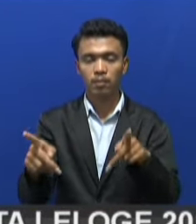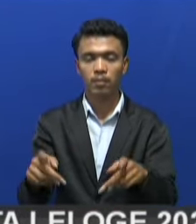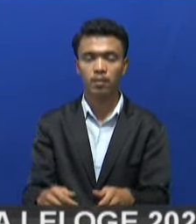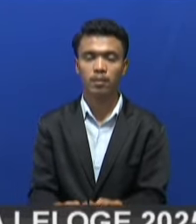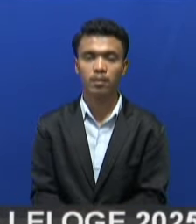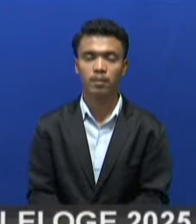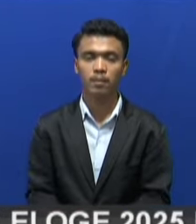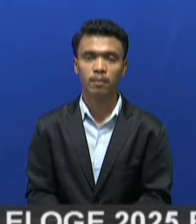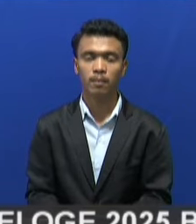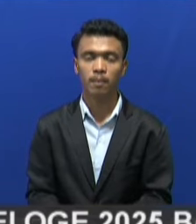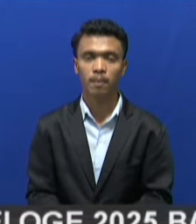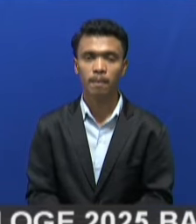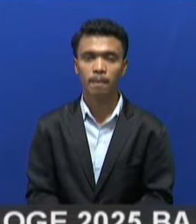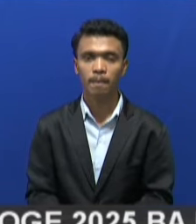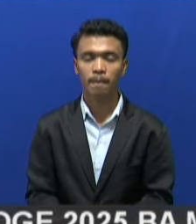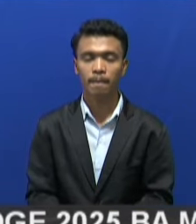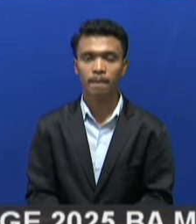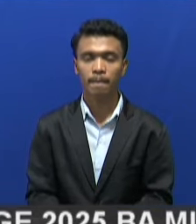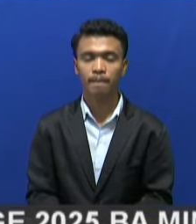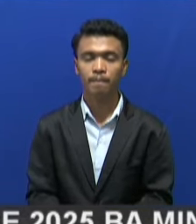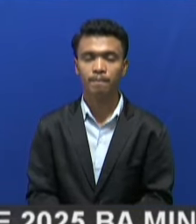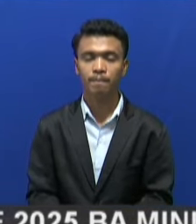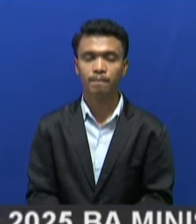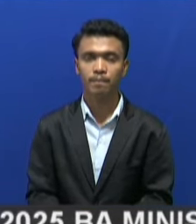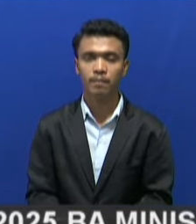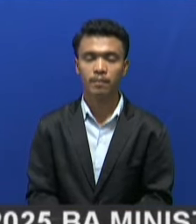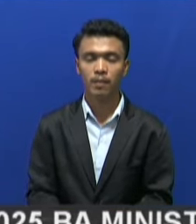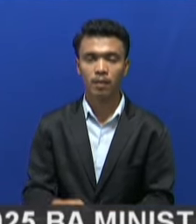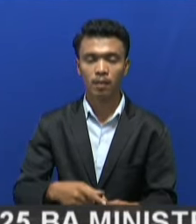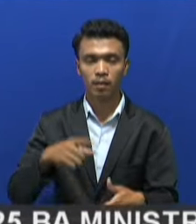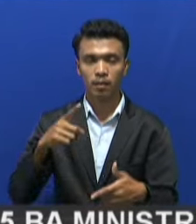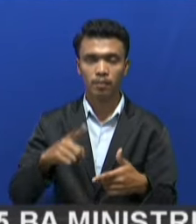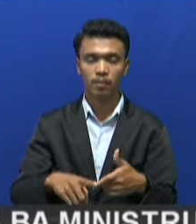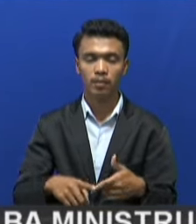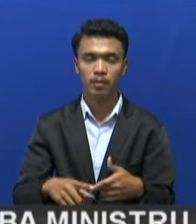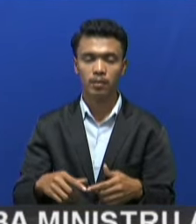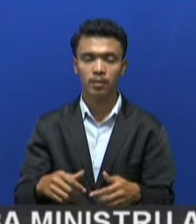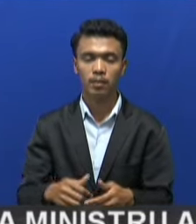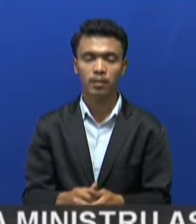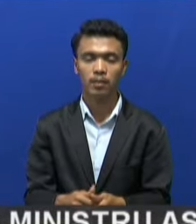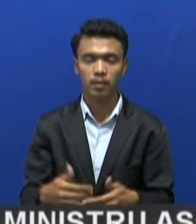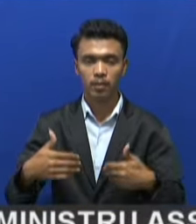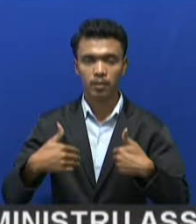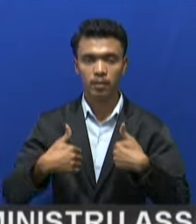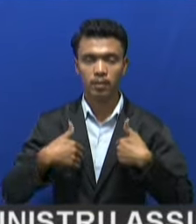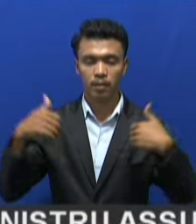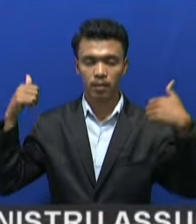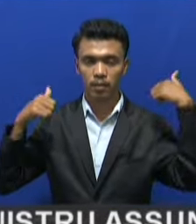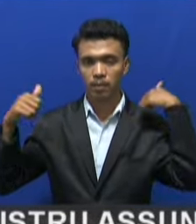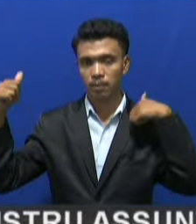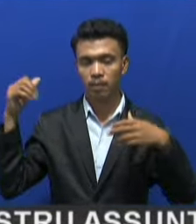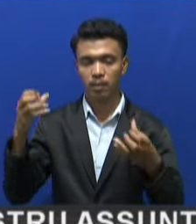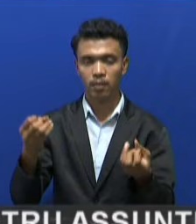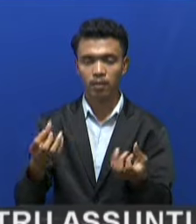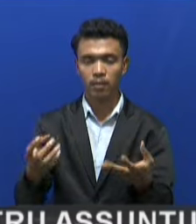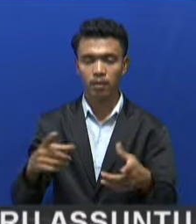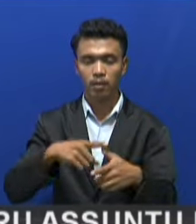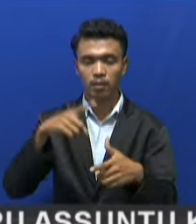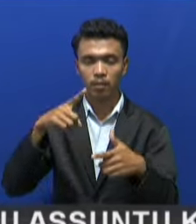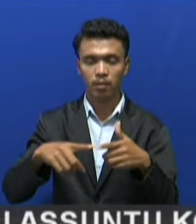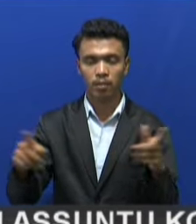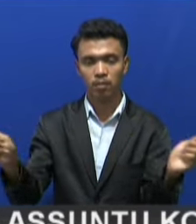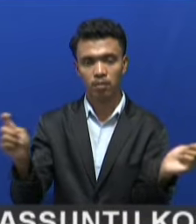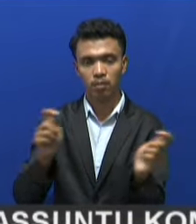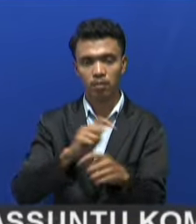universitatol eh tujuan daripada dan tentunya ada beberapa kegiatan lain ya Selain pertukaran mahasiswa yang